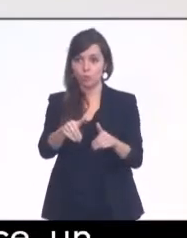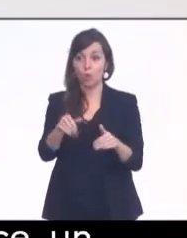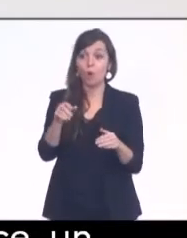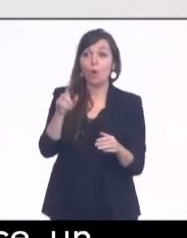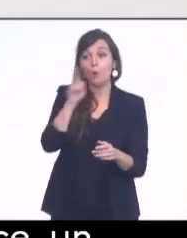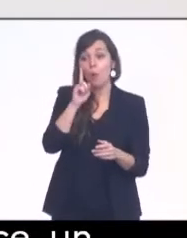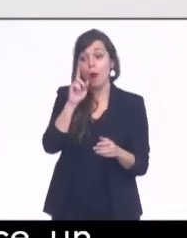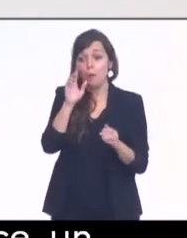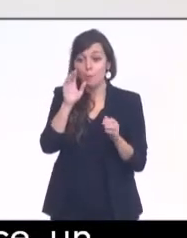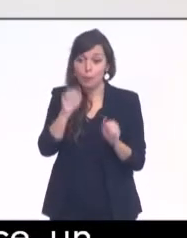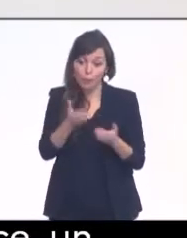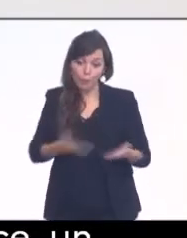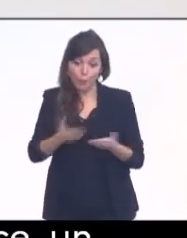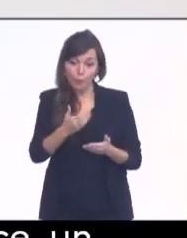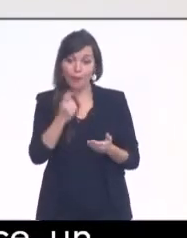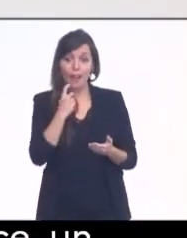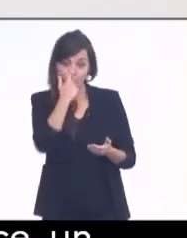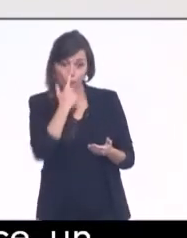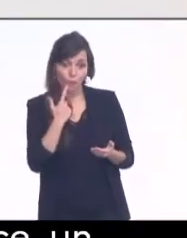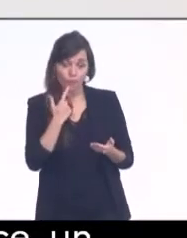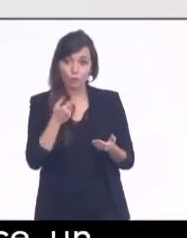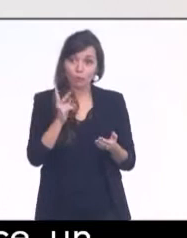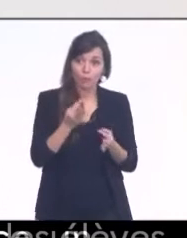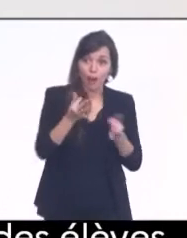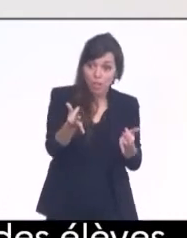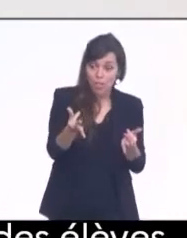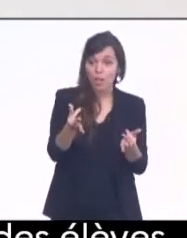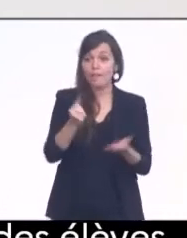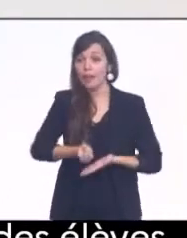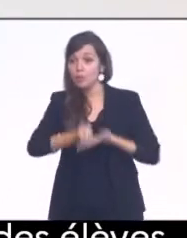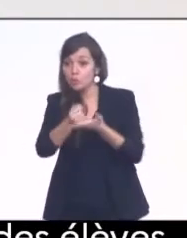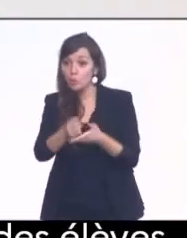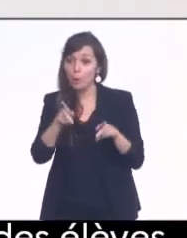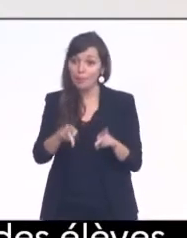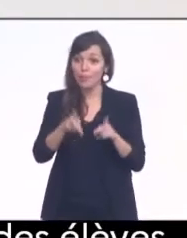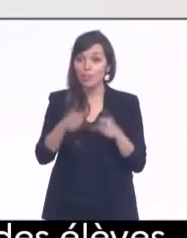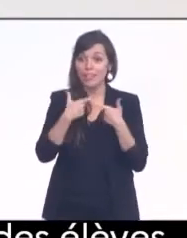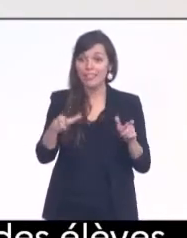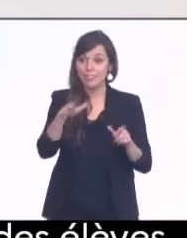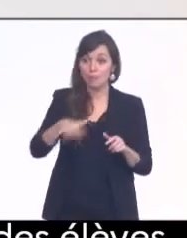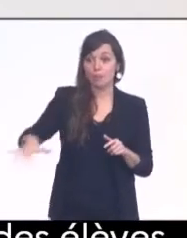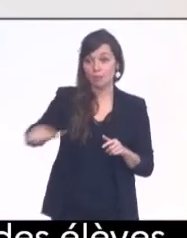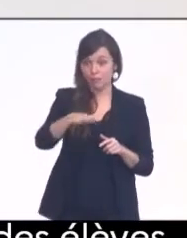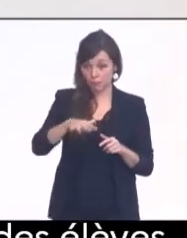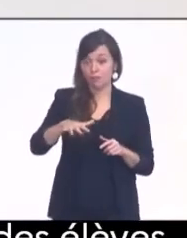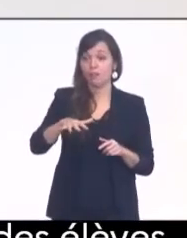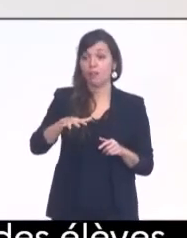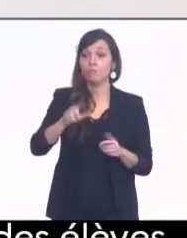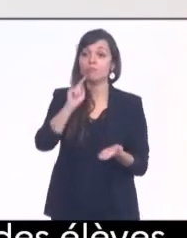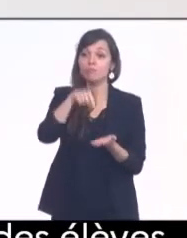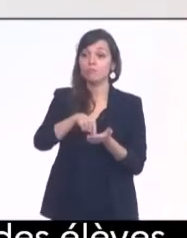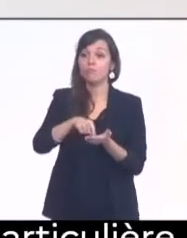fragilité particulière, et notamment les supports pédagogiques accessibles à tous sont en libre accès sur le